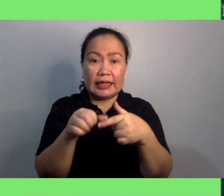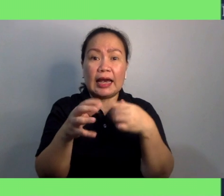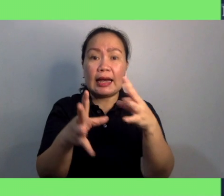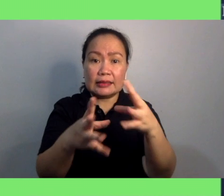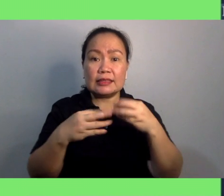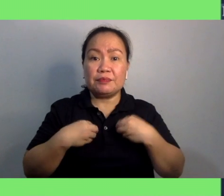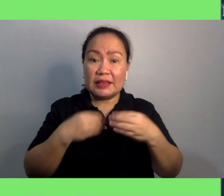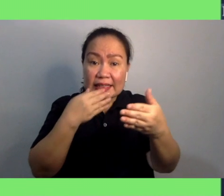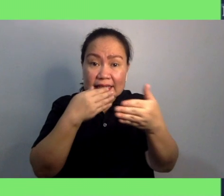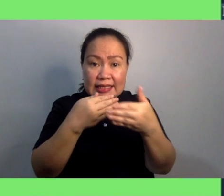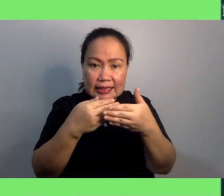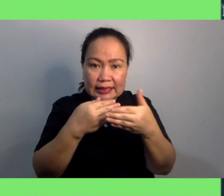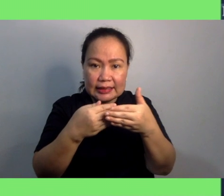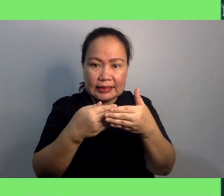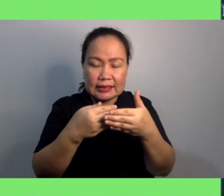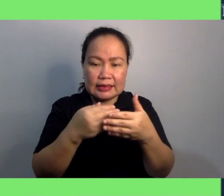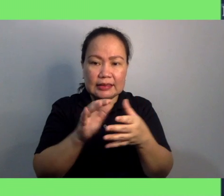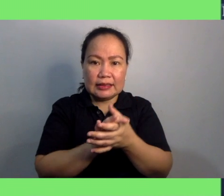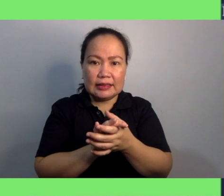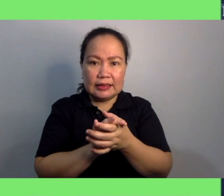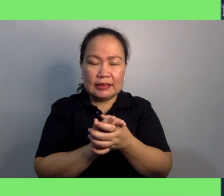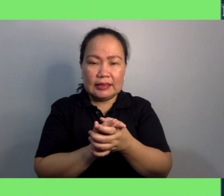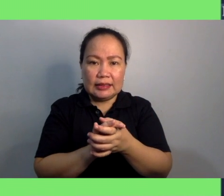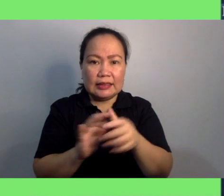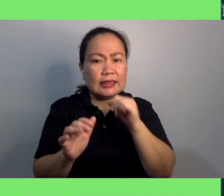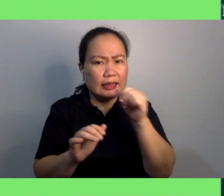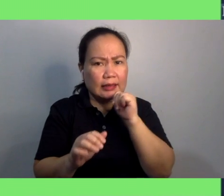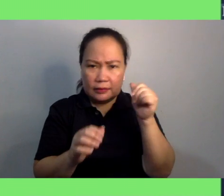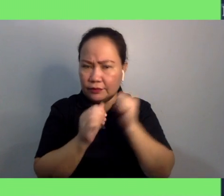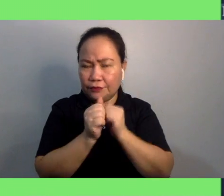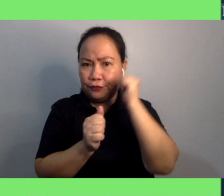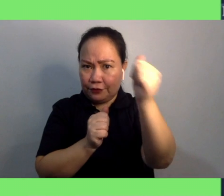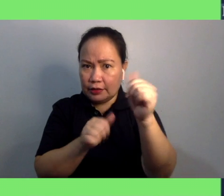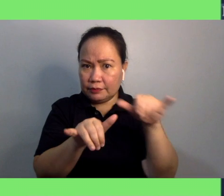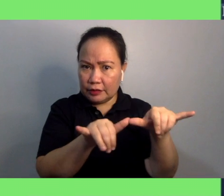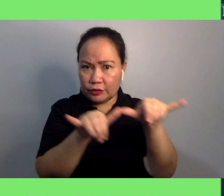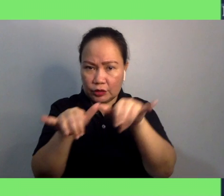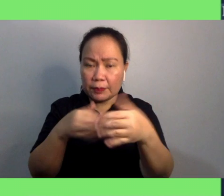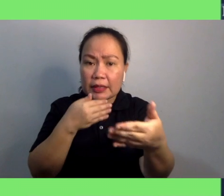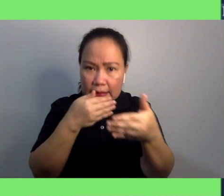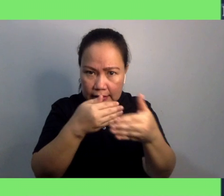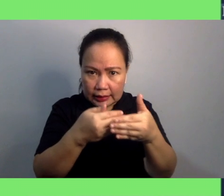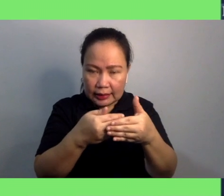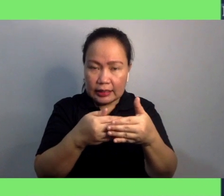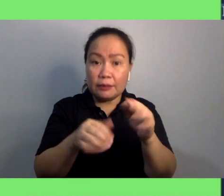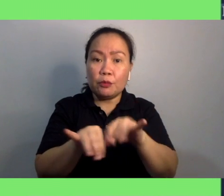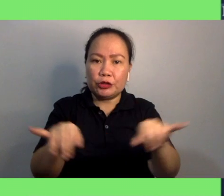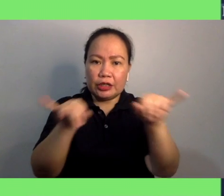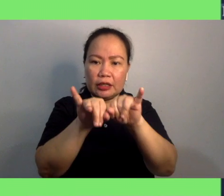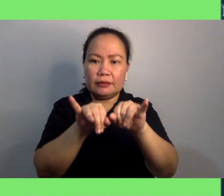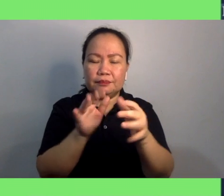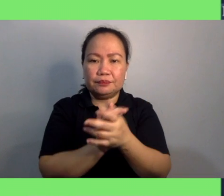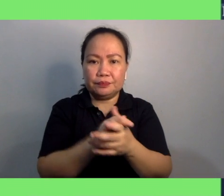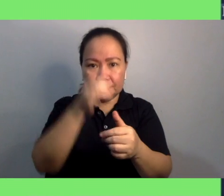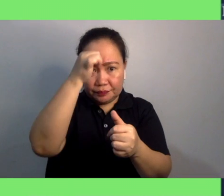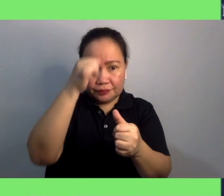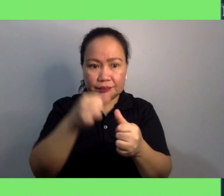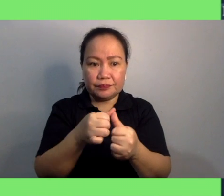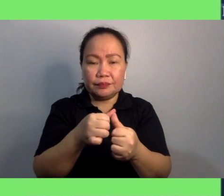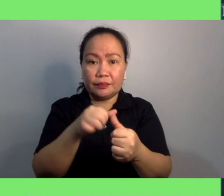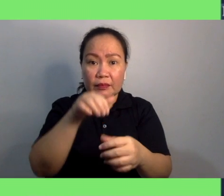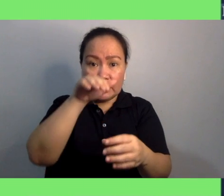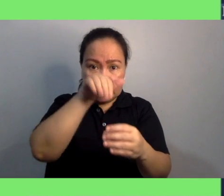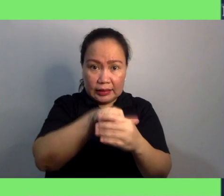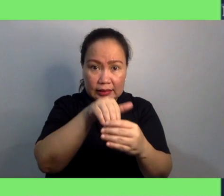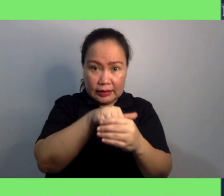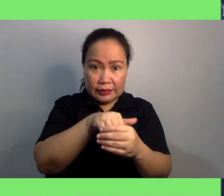malapit. Okay? So, kapag ganito, basta wag naman masyadong malayo ang pagsukat natin. Okay? So, tatandaan po yung inner